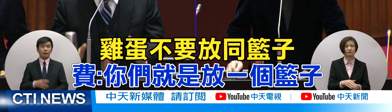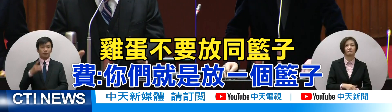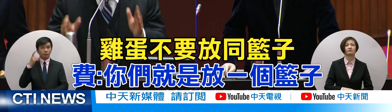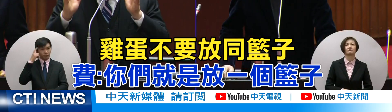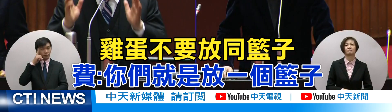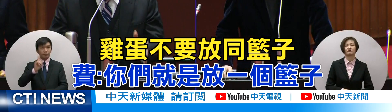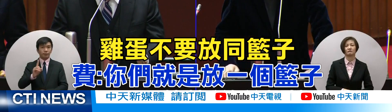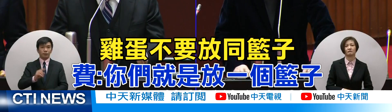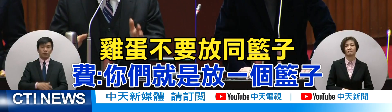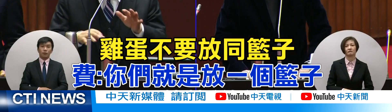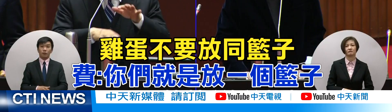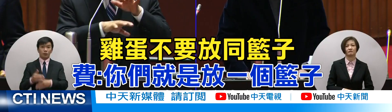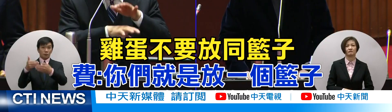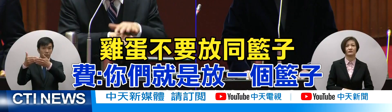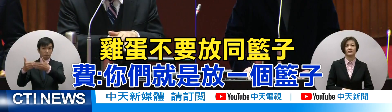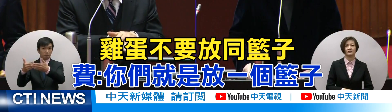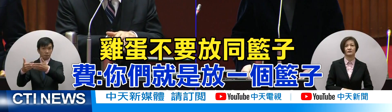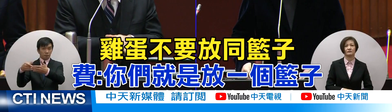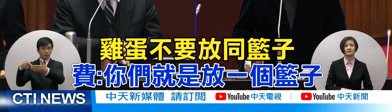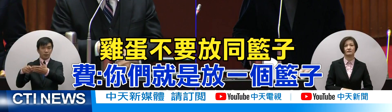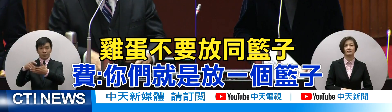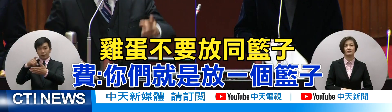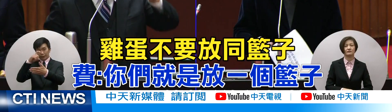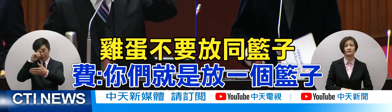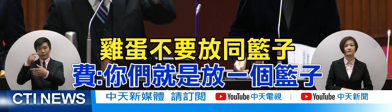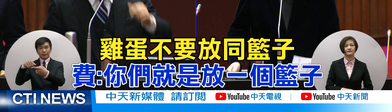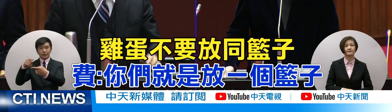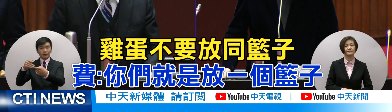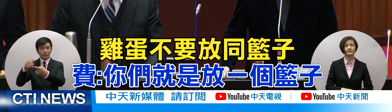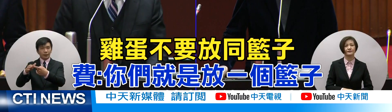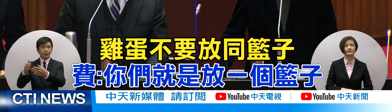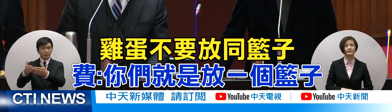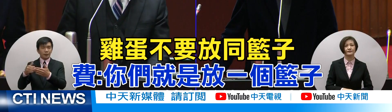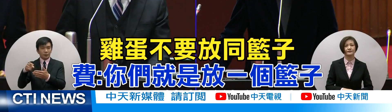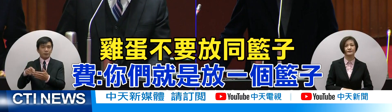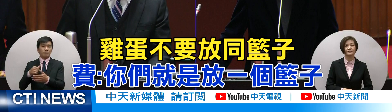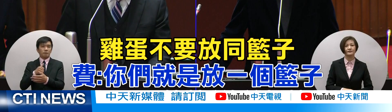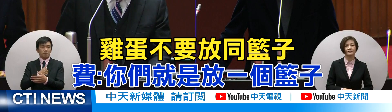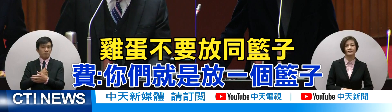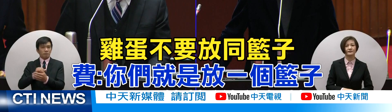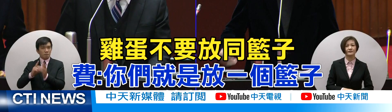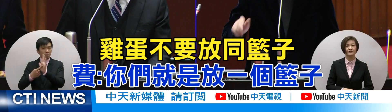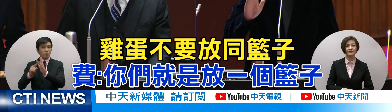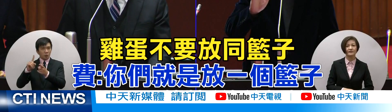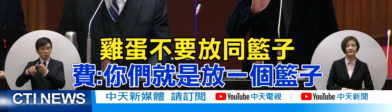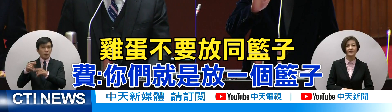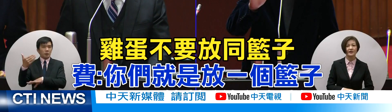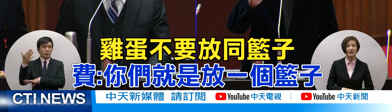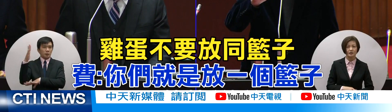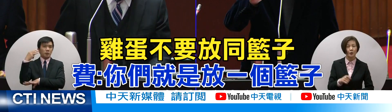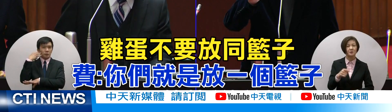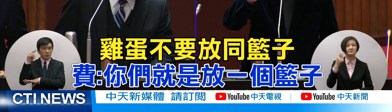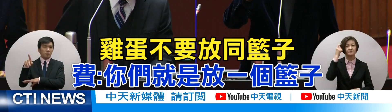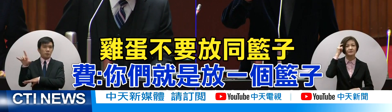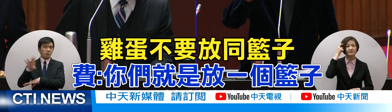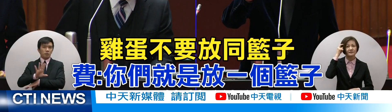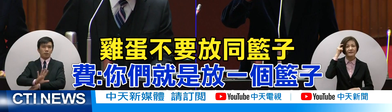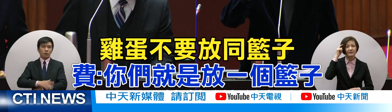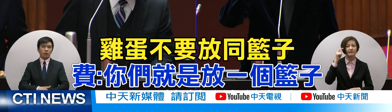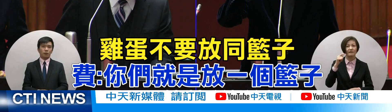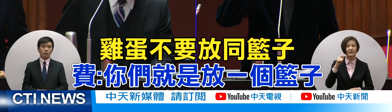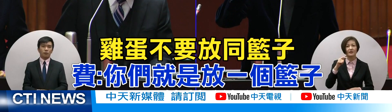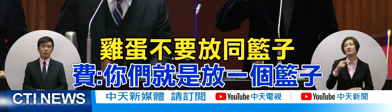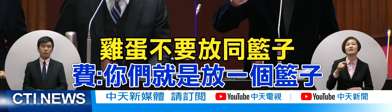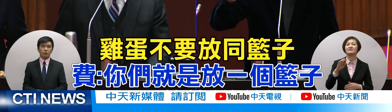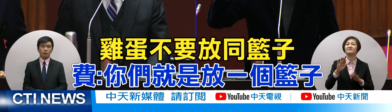们说中国应该让善意累积，不要很政治。 各位朋友，我们去年的水果卖到韩国、日本、美国大陆都